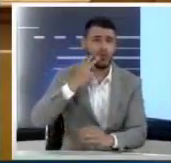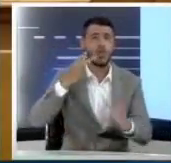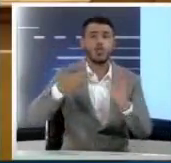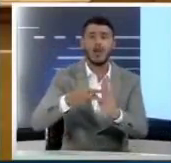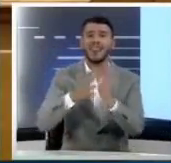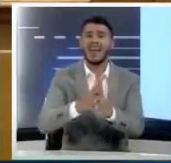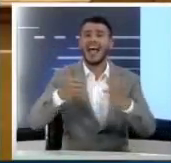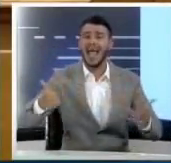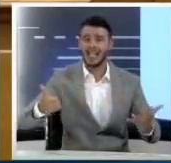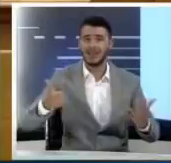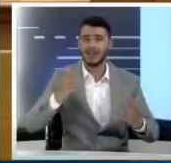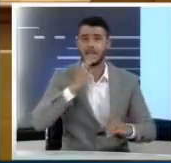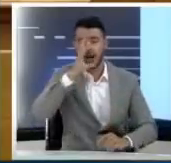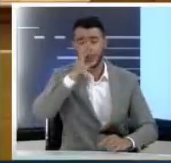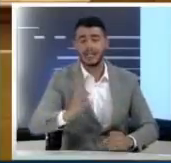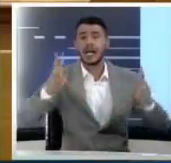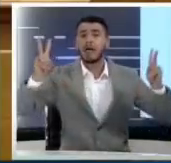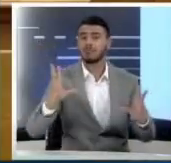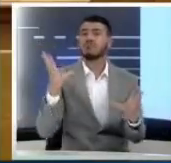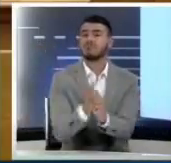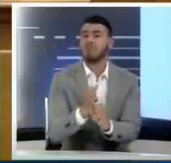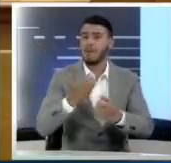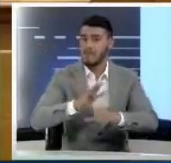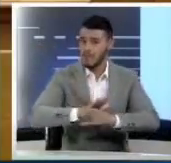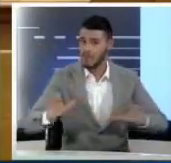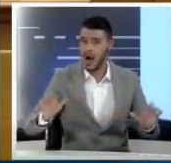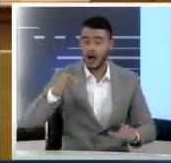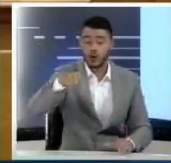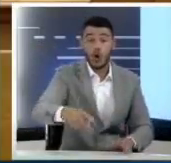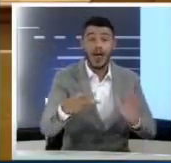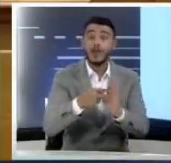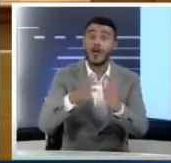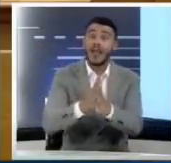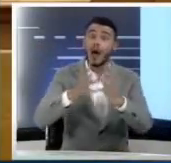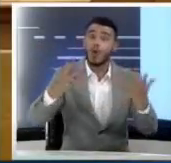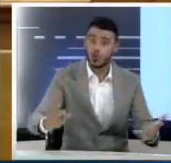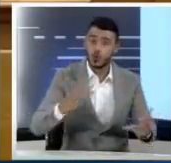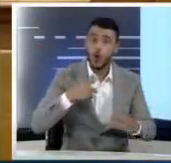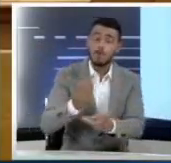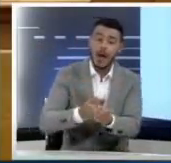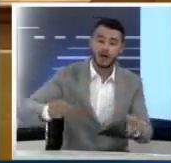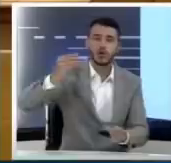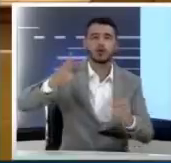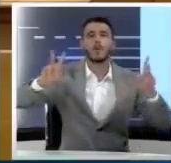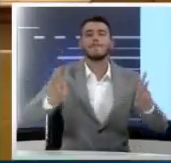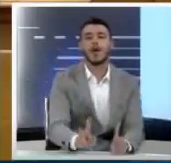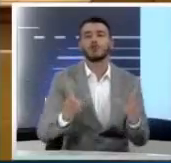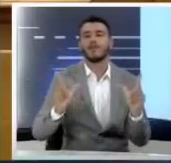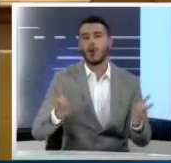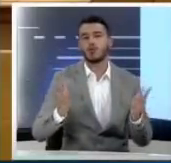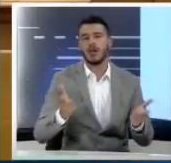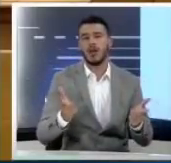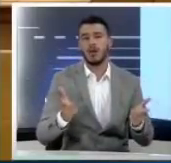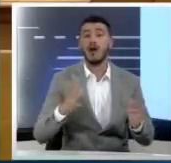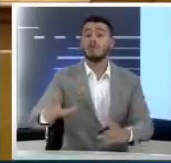τόσες μονάδες, τι θα είναι τώρα με το ΚΕΑ. Άρα όχι μόνο ανάπτυξη, αλλά ανάπτυξη που μειώνει